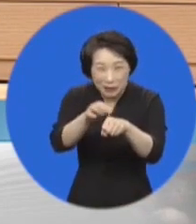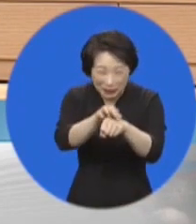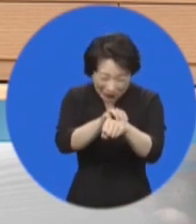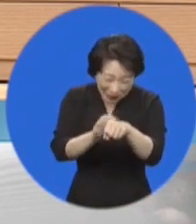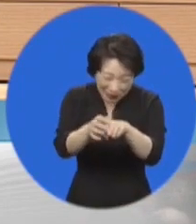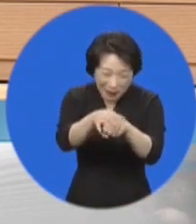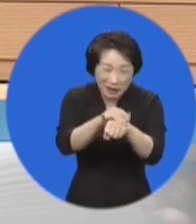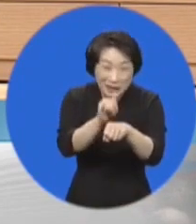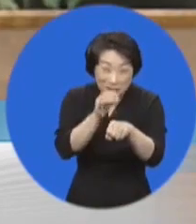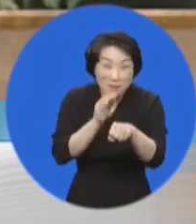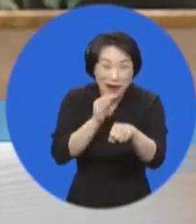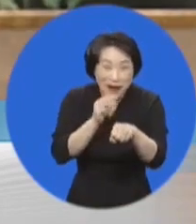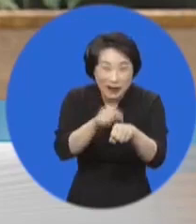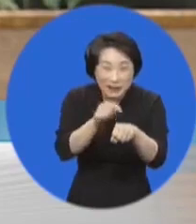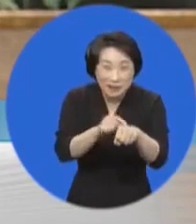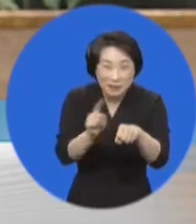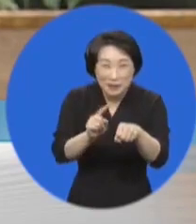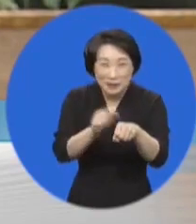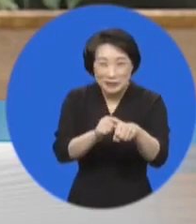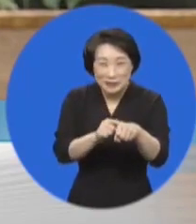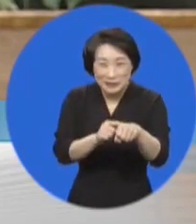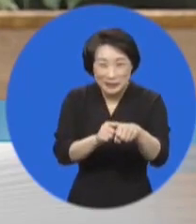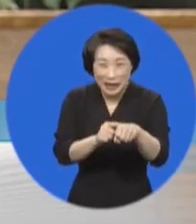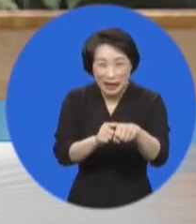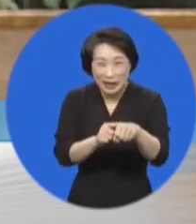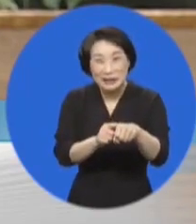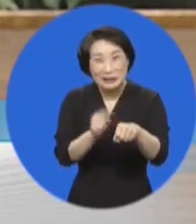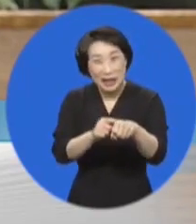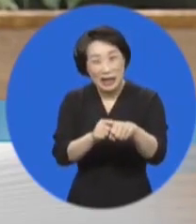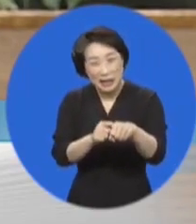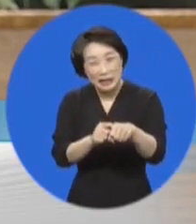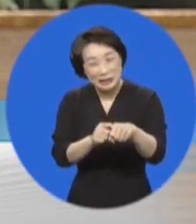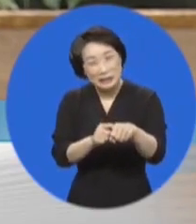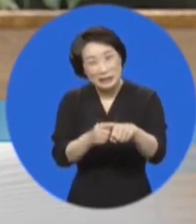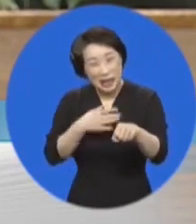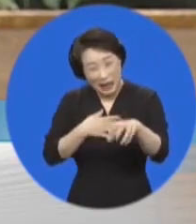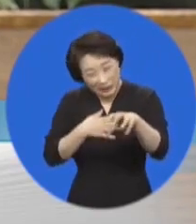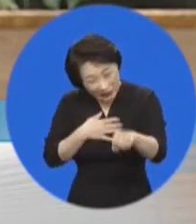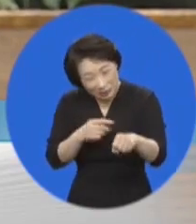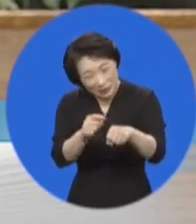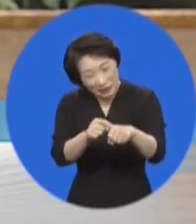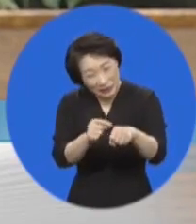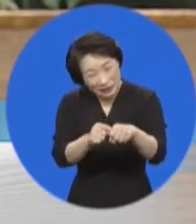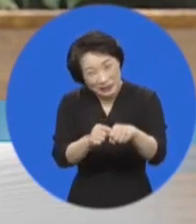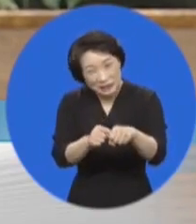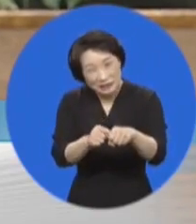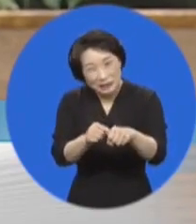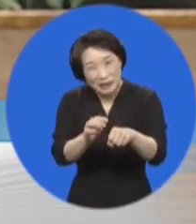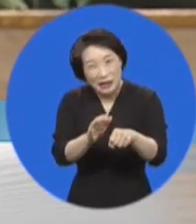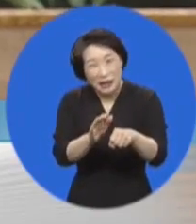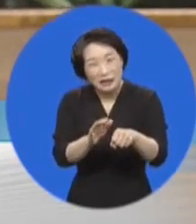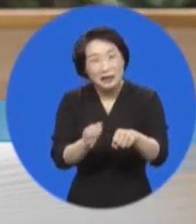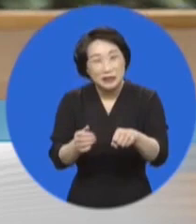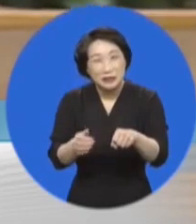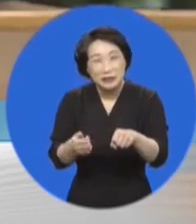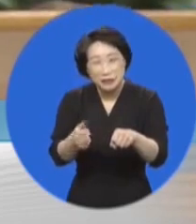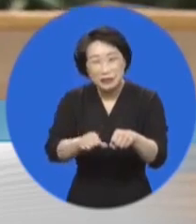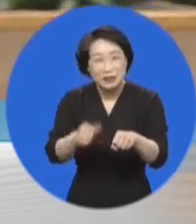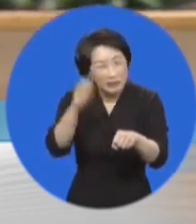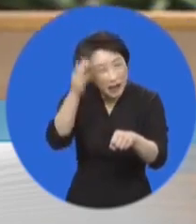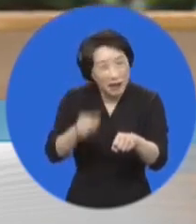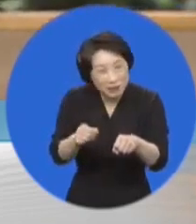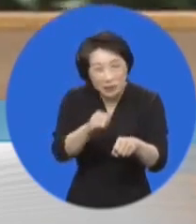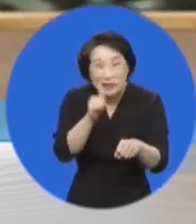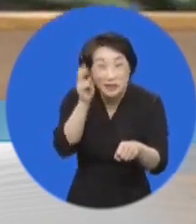올라왔어요. 올라오고 내 손에 잡힌 개미들은 몇 마리 죽었을 거야 아마. 예. 갔다